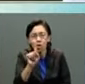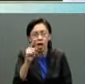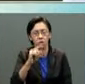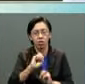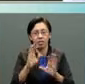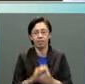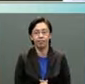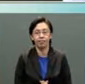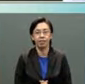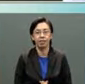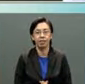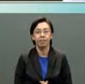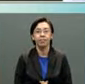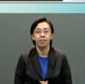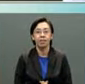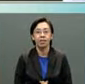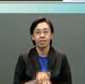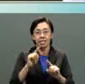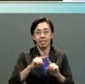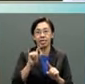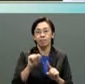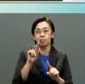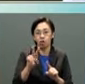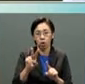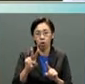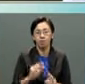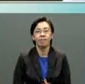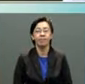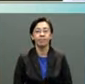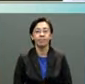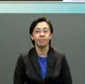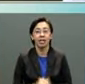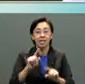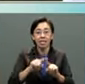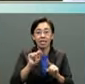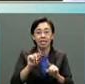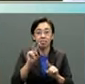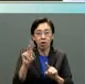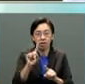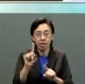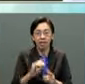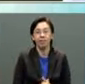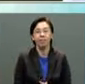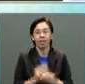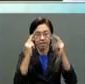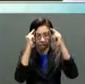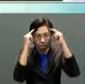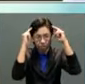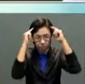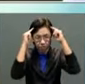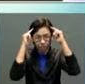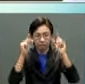นะครับตอนนี้ลำดับที่22คงจะทันกันนะครับเห็นตัวเลขนั้นคือซาอุดิอาระเบีย